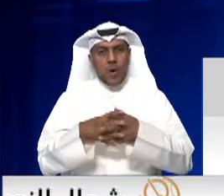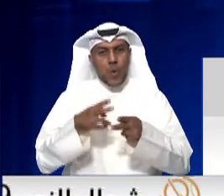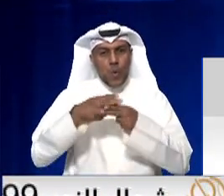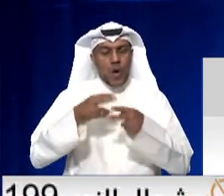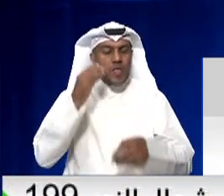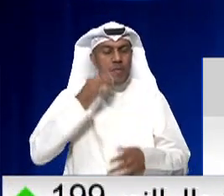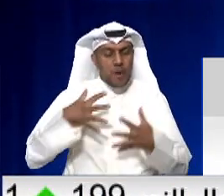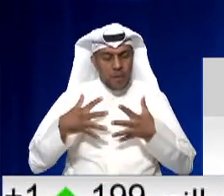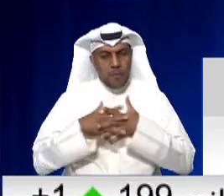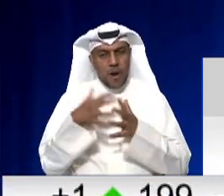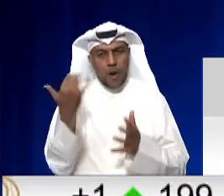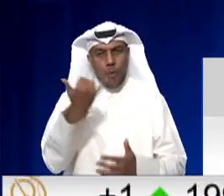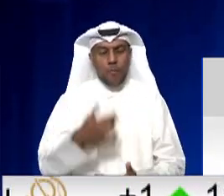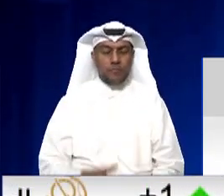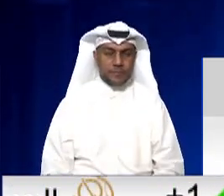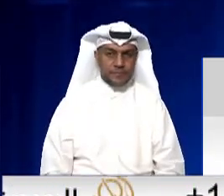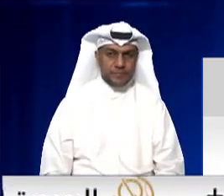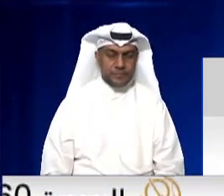بين الجانبين